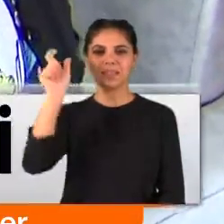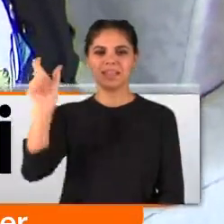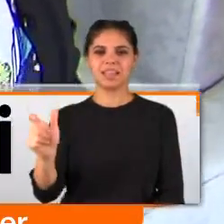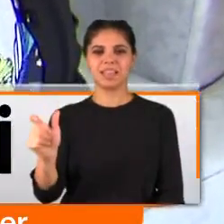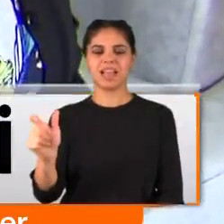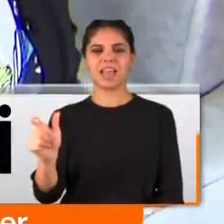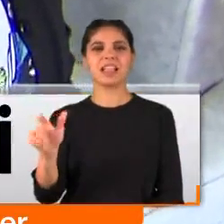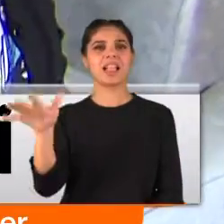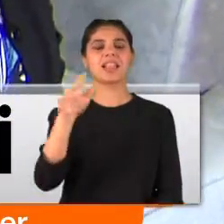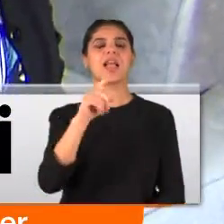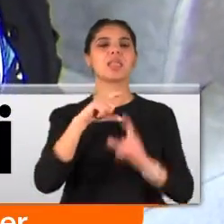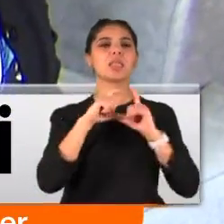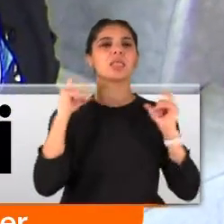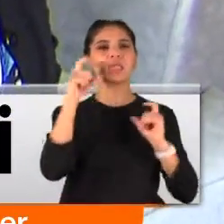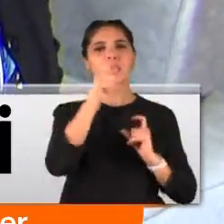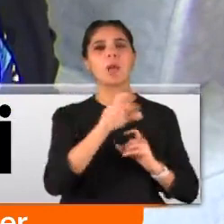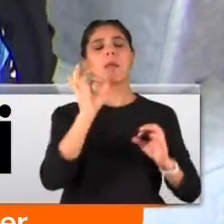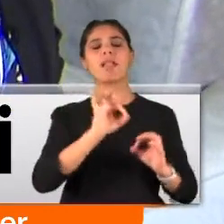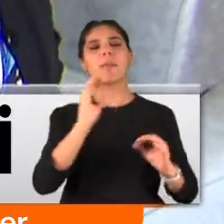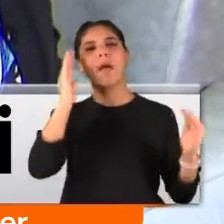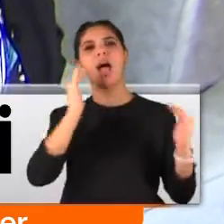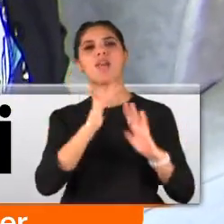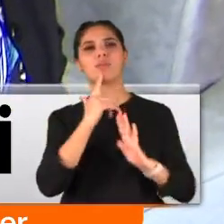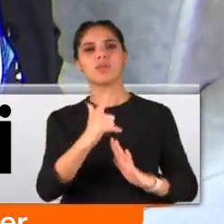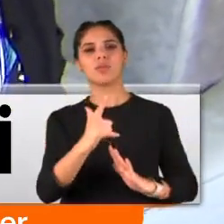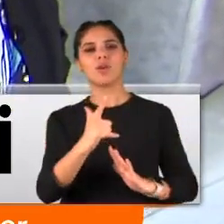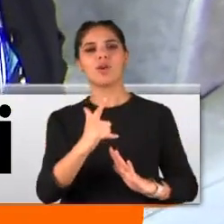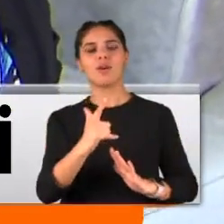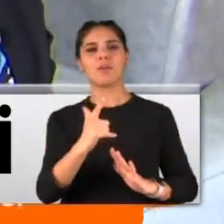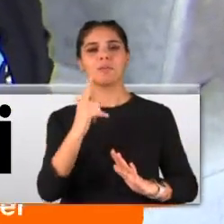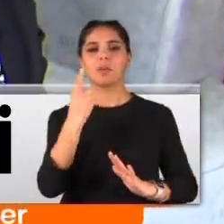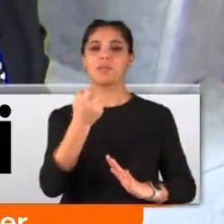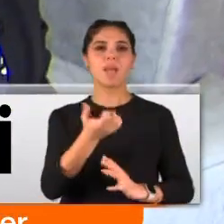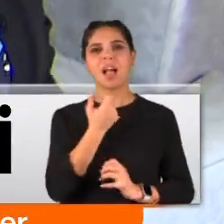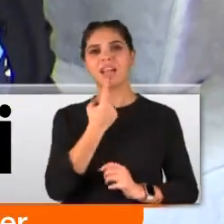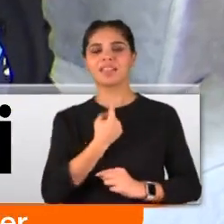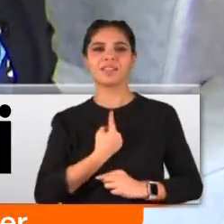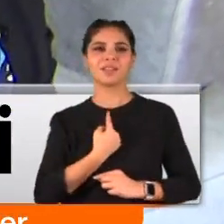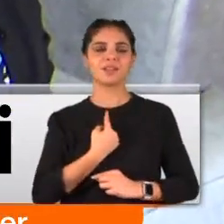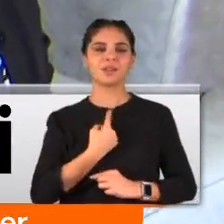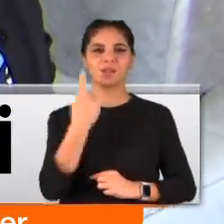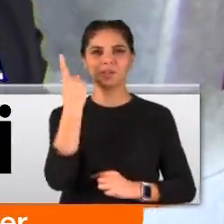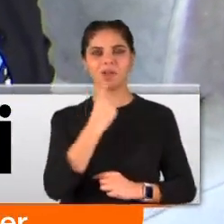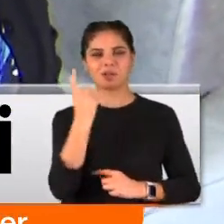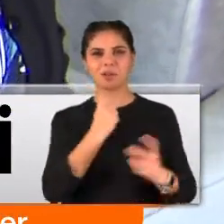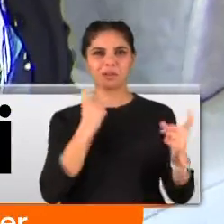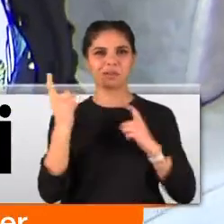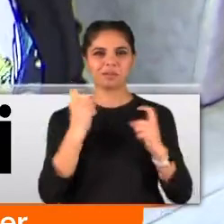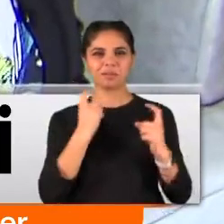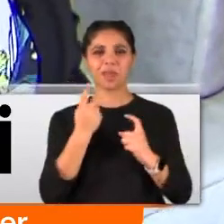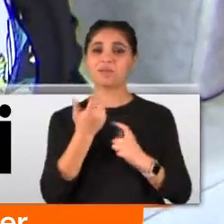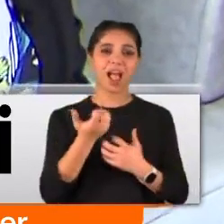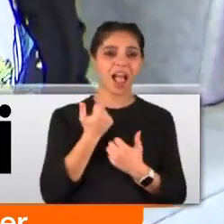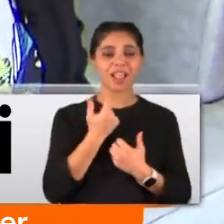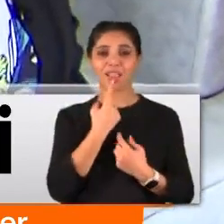diye arkadaşlarımız sevdiklerimle hep kaç para aldın diye sordular bana işte ne kadar